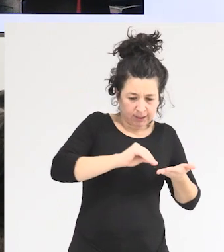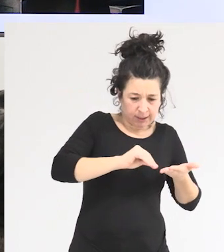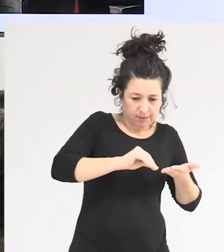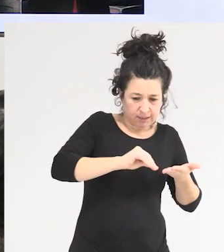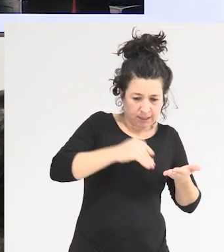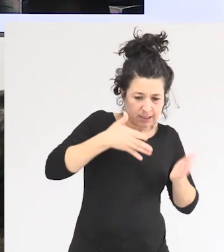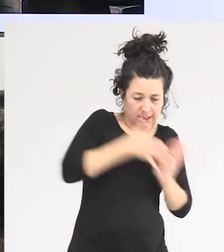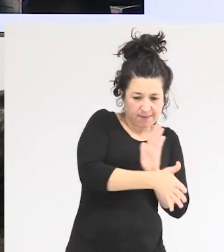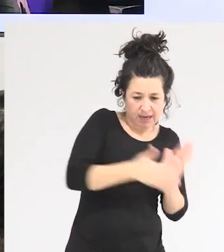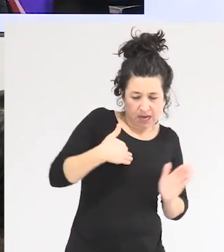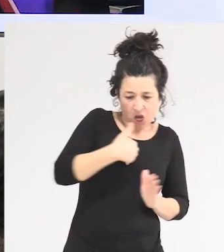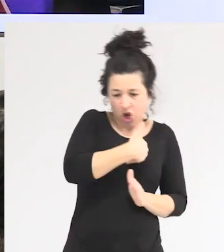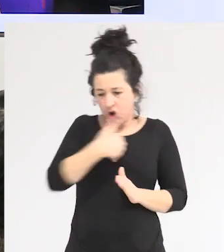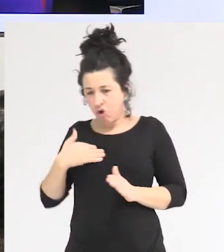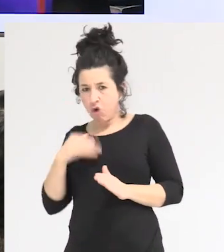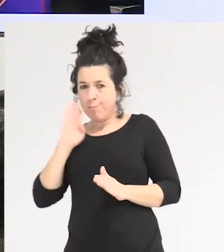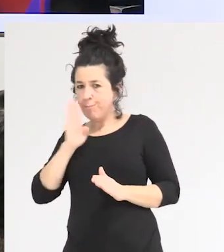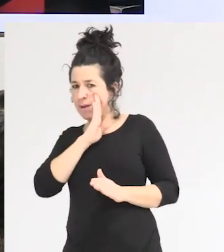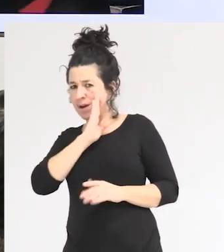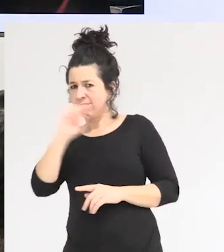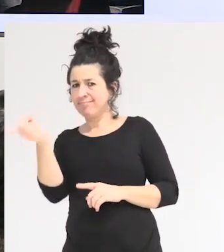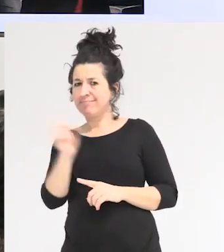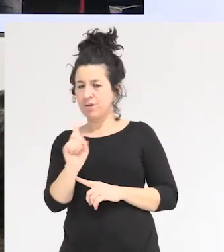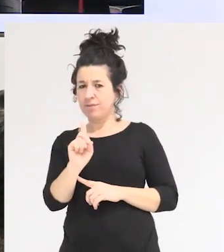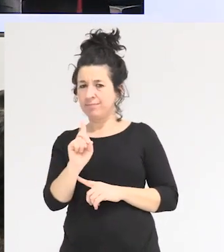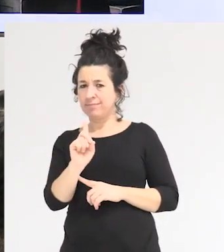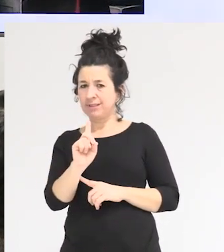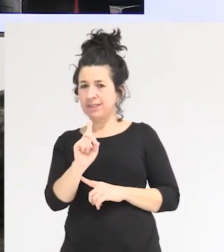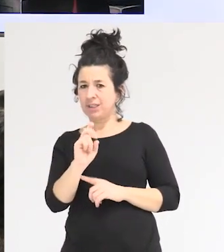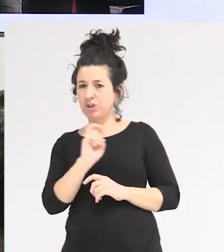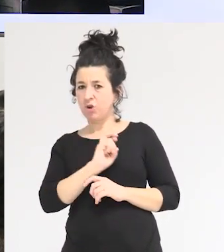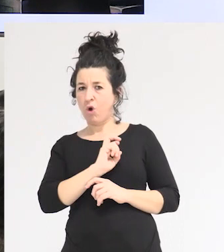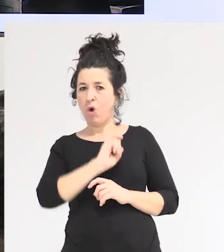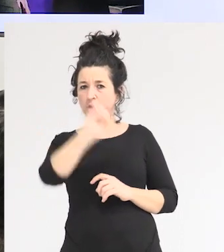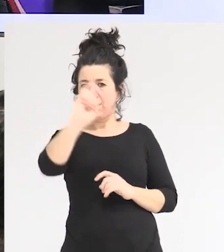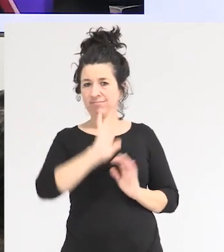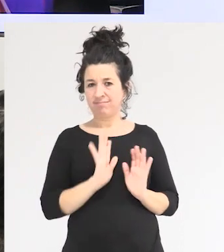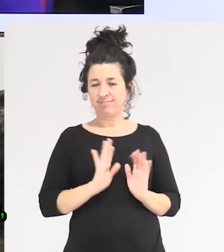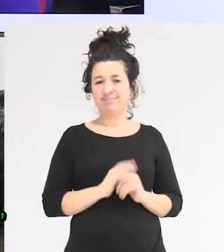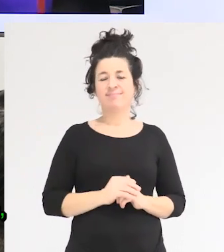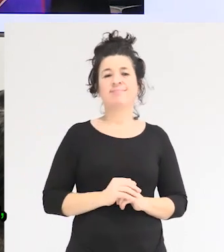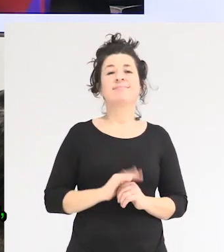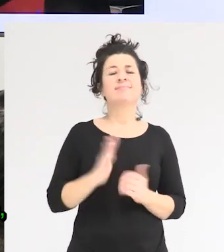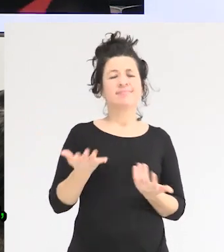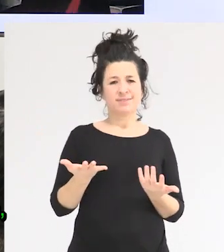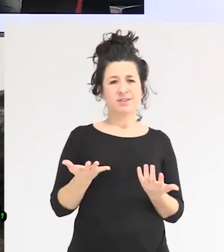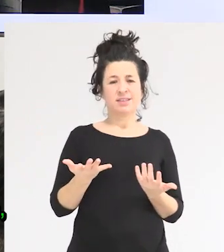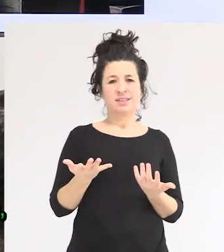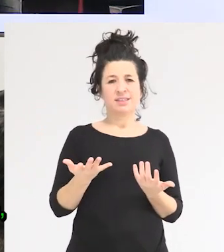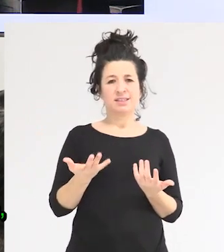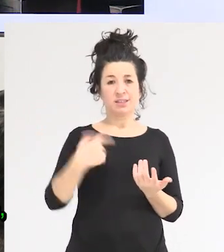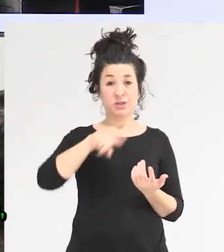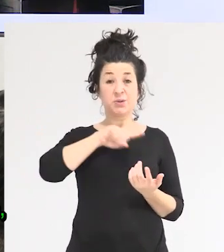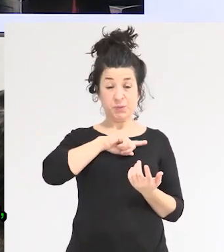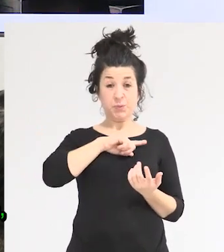jarduten, bai? Ez zaude amarena egiten, beste bat zara, ez? Eta hau, hau ere badago jorratua gure